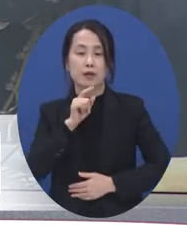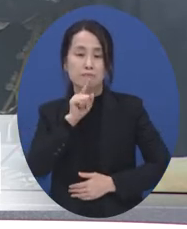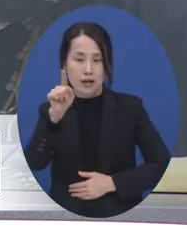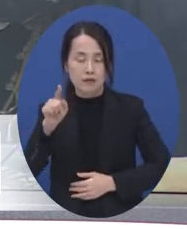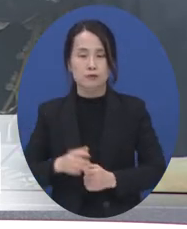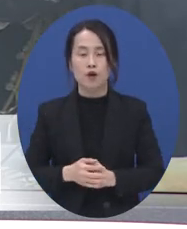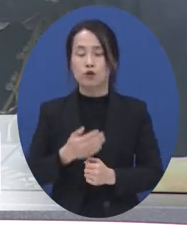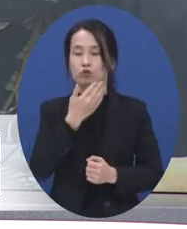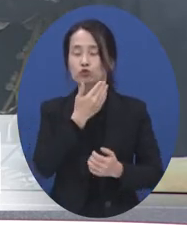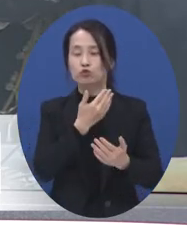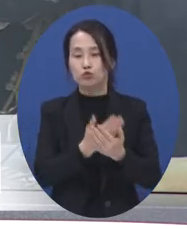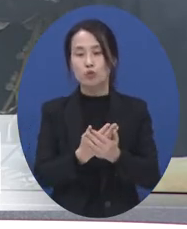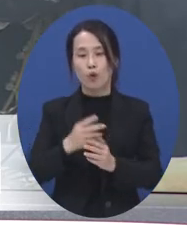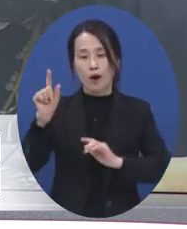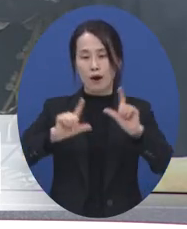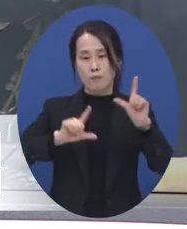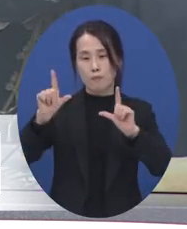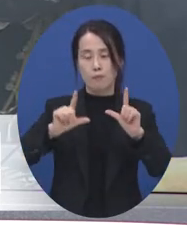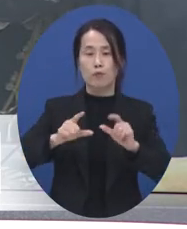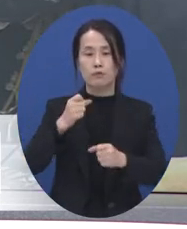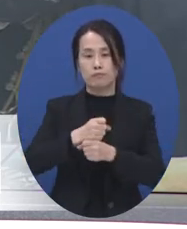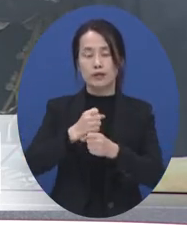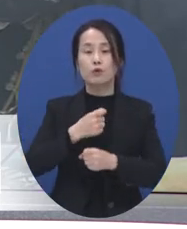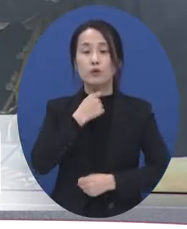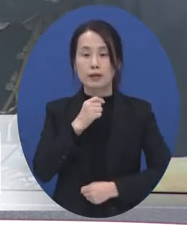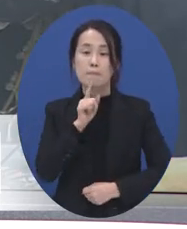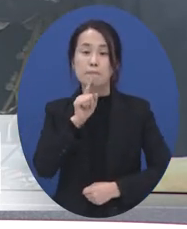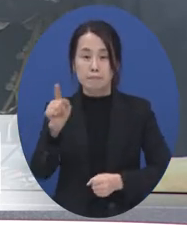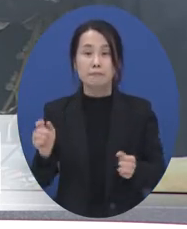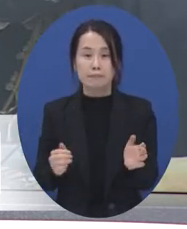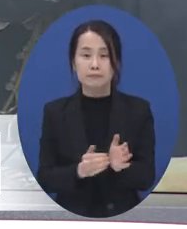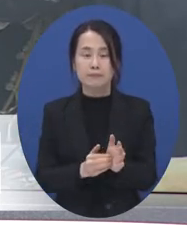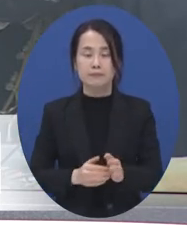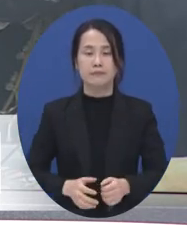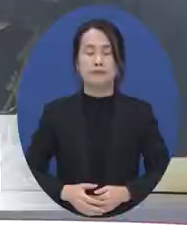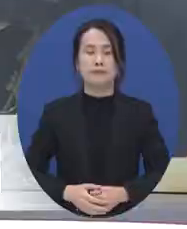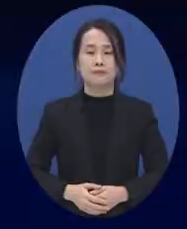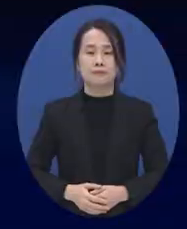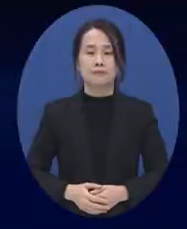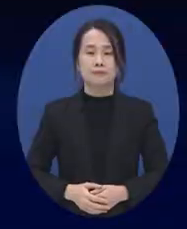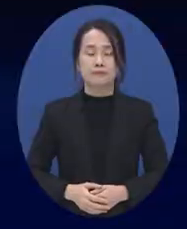작품을 만들고 싶다 는 포부를 밝혔습니다 최창수 기자입니다